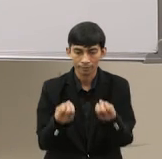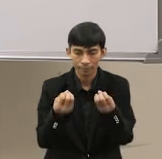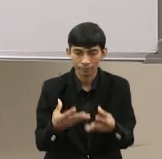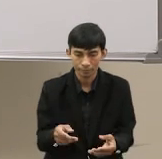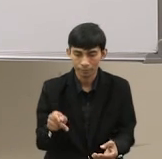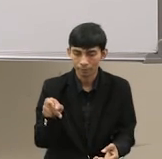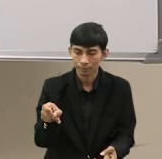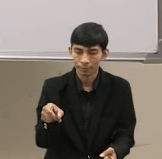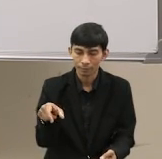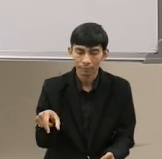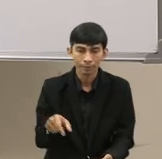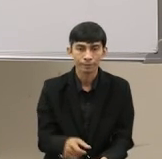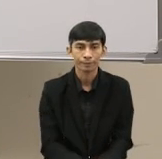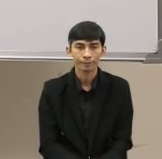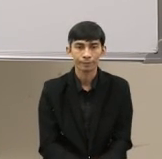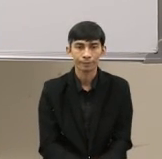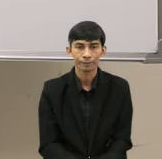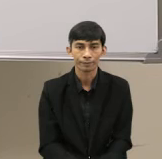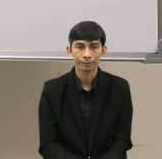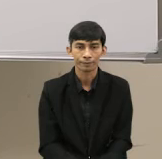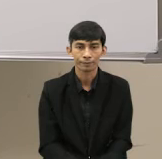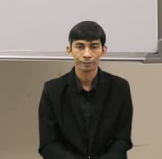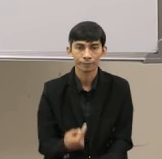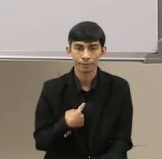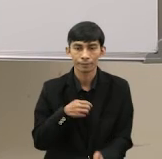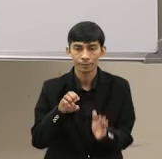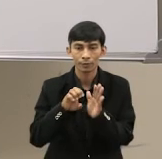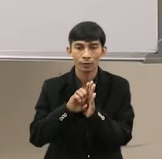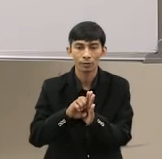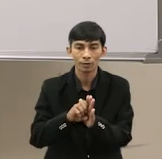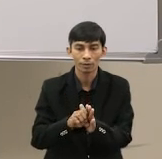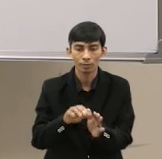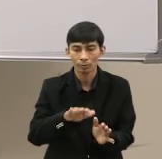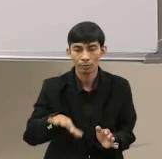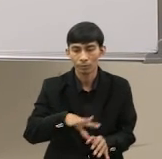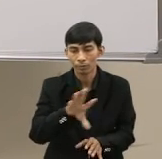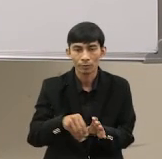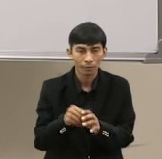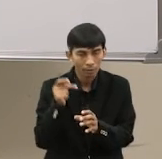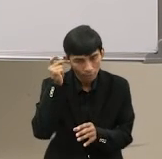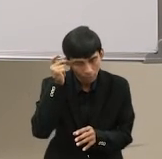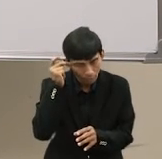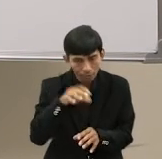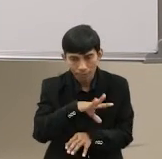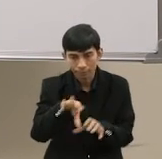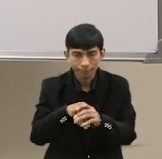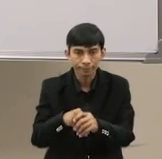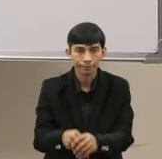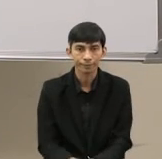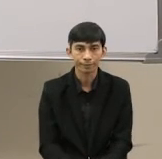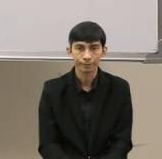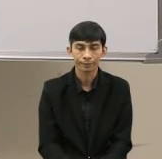còn man kilogram nghĩa cụ tì hò chân câu cực tình ọc nìa